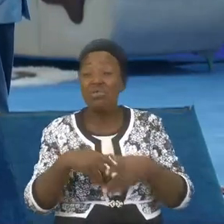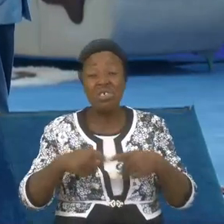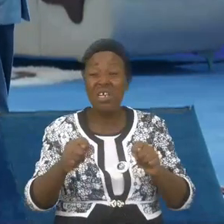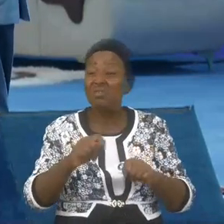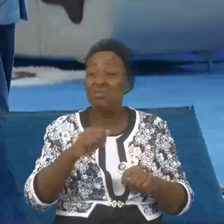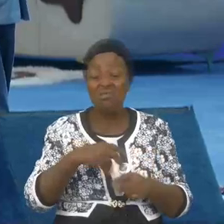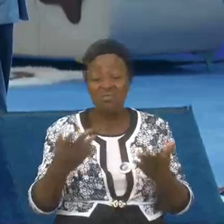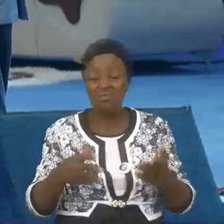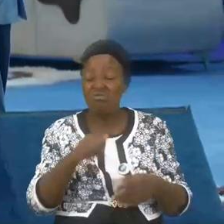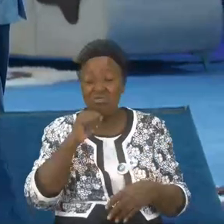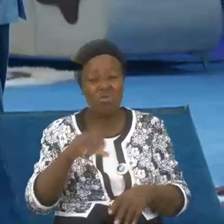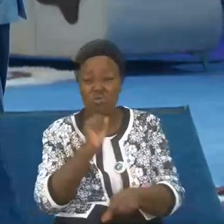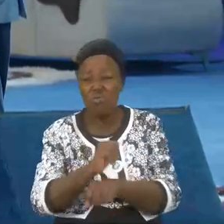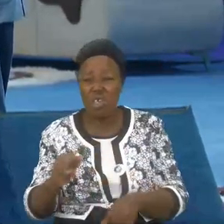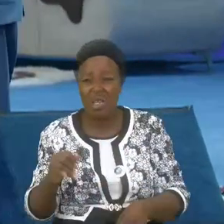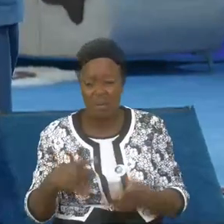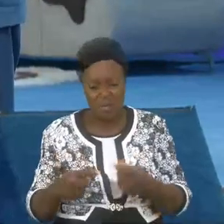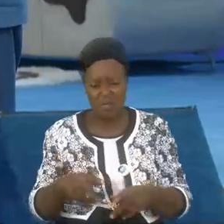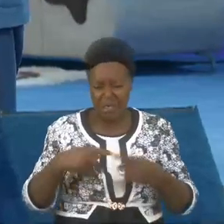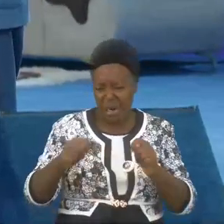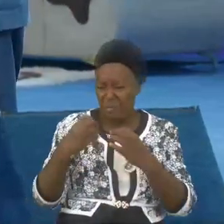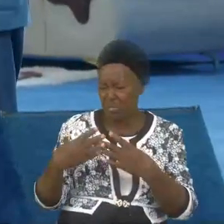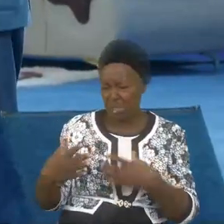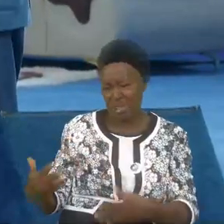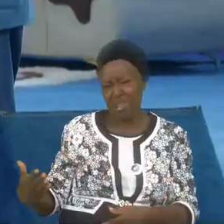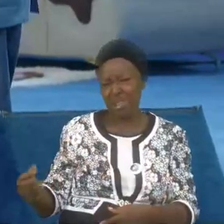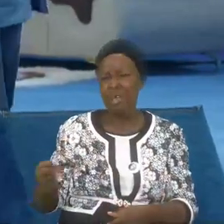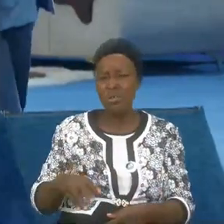Tu as essayé la psychologie, la philosophie,